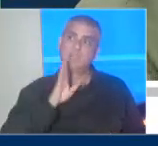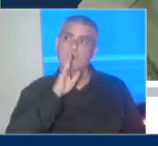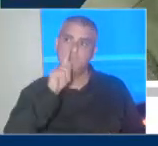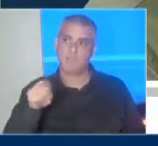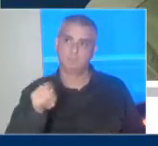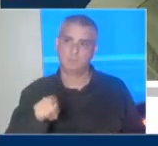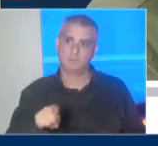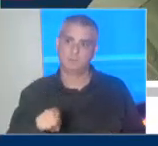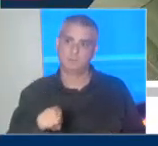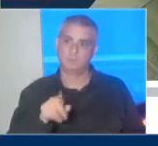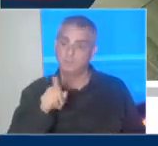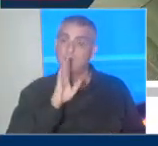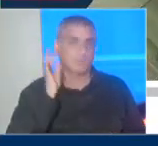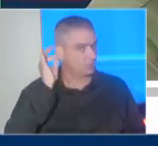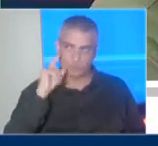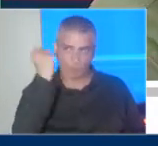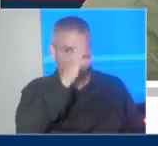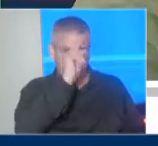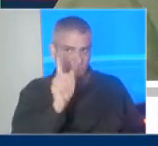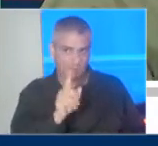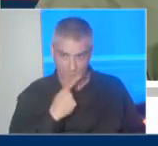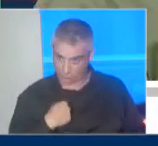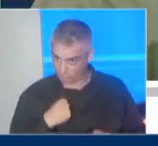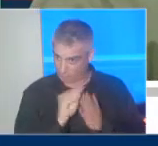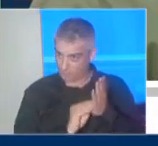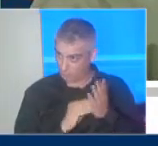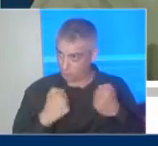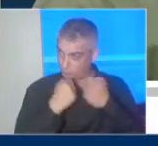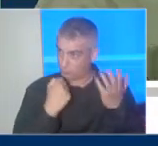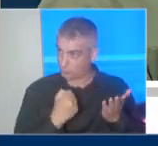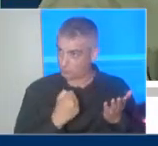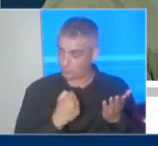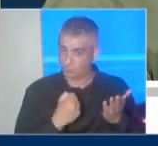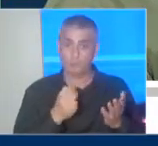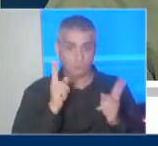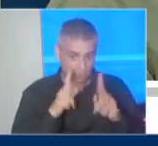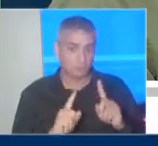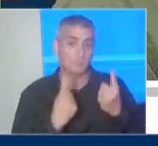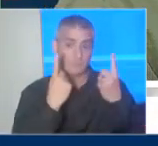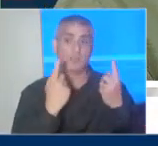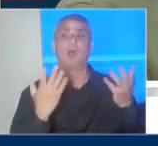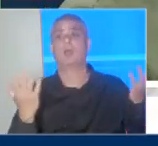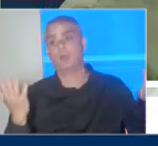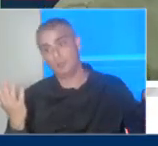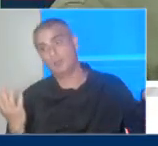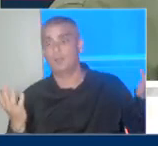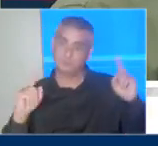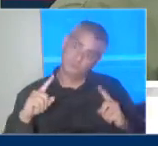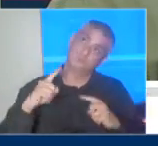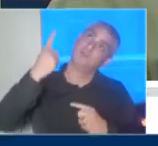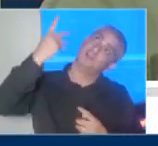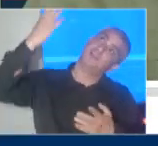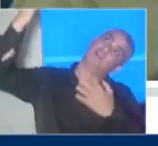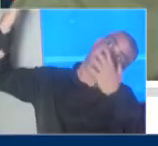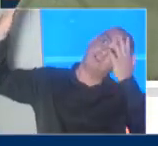זאת הבעיה. פולי. נשים אינן רוצחות גברים, אתה רוצה להביא לי נתון שסותר את זה? א', יש מקרים כאלה, ואני אביא אותם. יש מקרים מעטים.